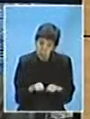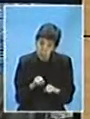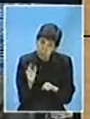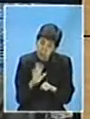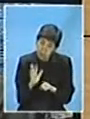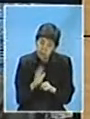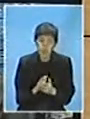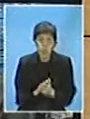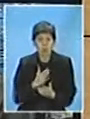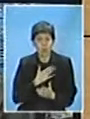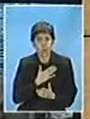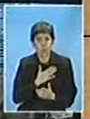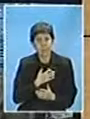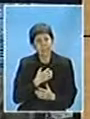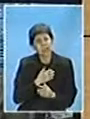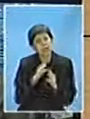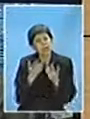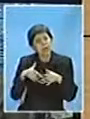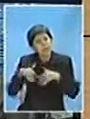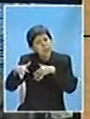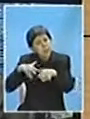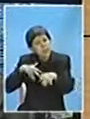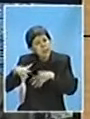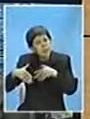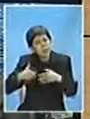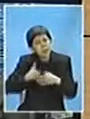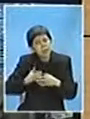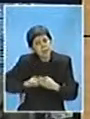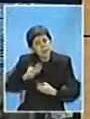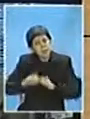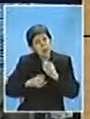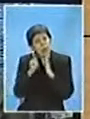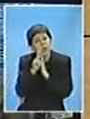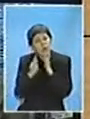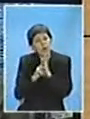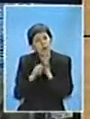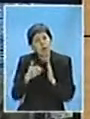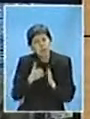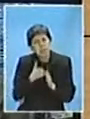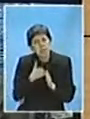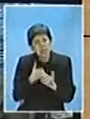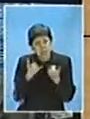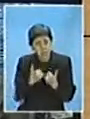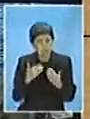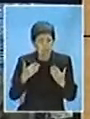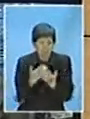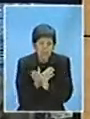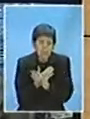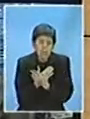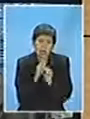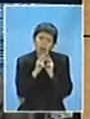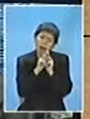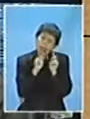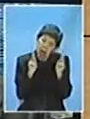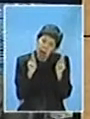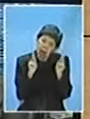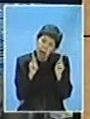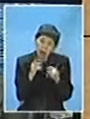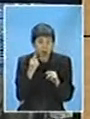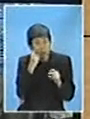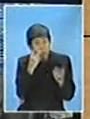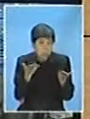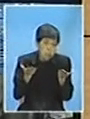รือไม่เนี่ยขอฟังความเห็นของภาคประชาชนเพราะว่าท่านเสนอกฎหมายเข้ามาเองแล้วถึงตอนเปลี่ยนเนี่ยท่านเปลี่ยนตามกรรมธิการแล้ววันนี้ท่านยังเห็นอย่าง